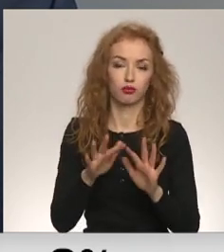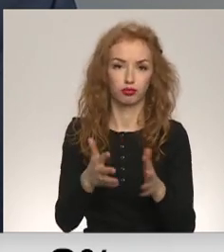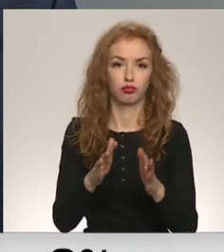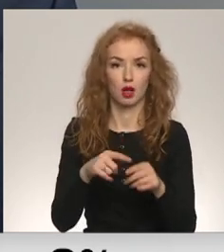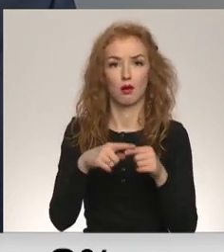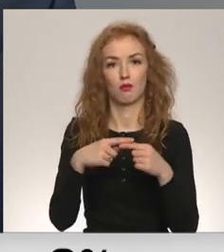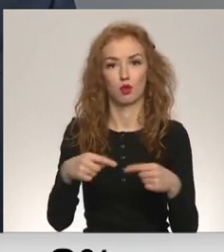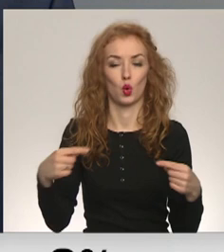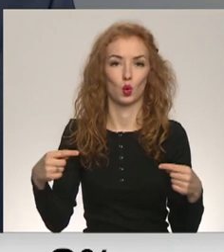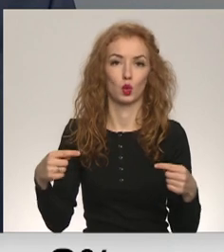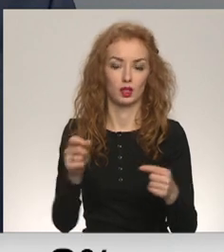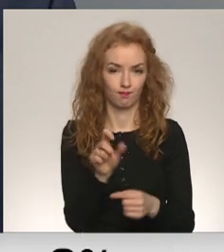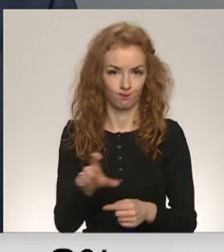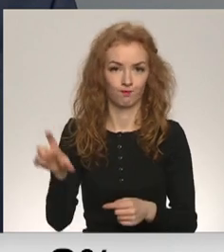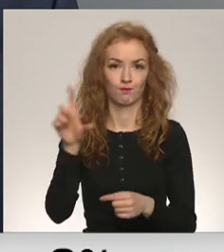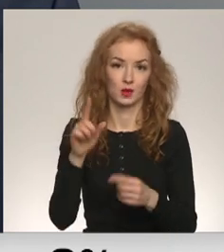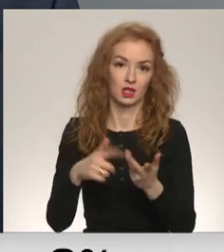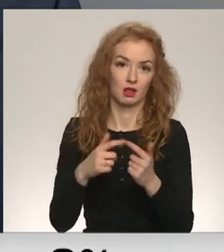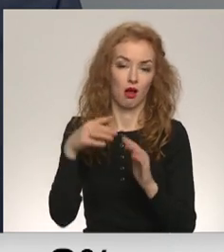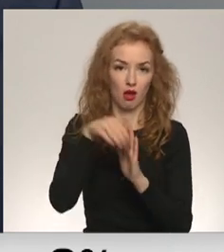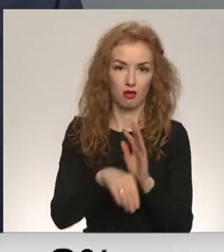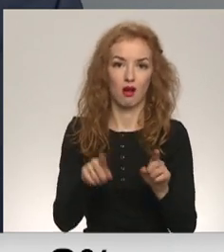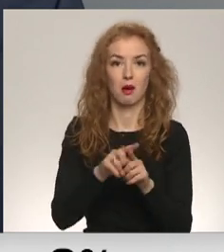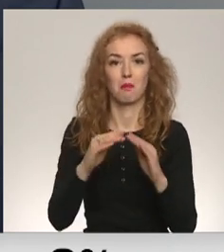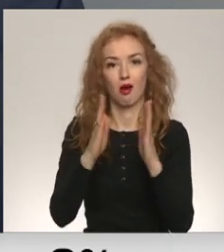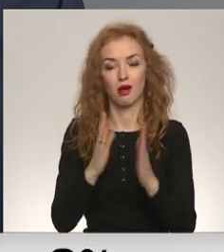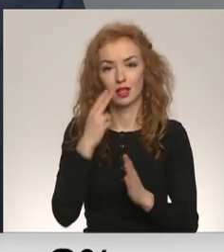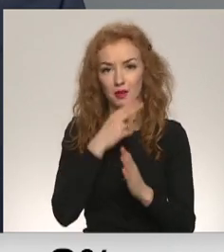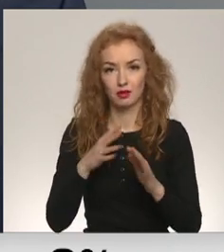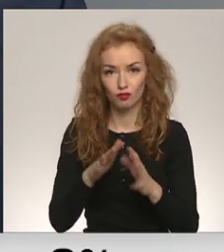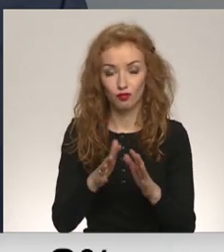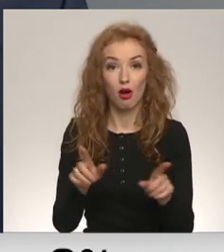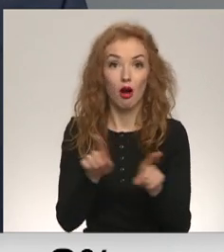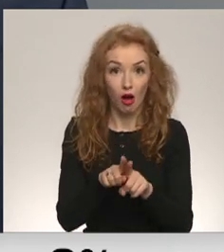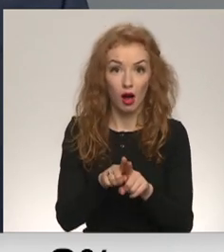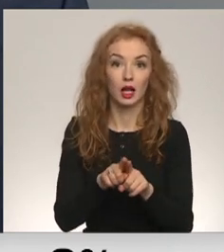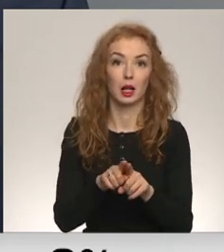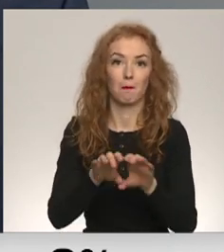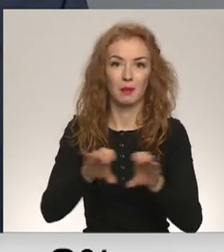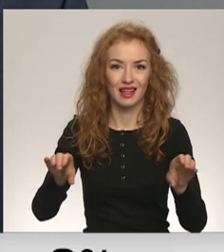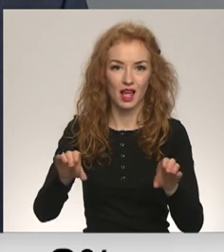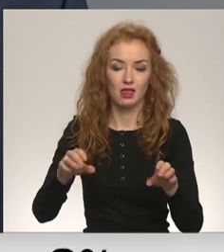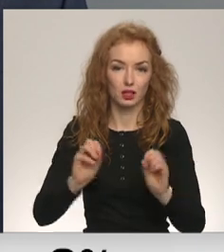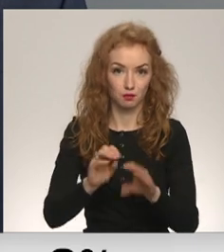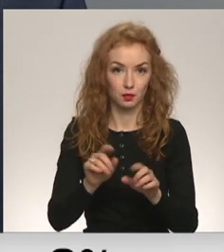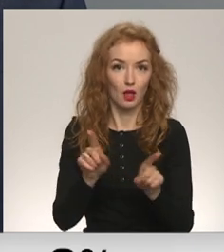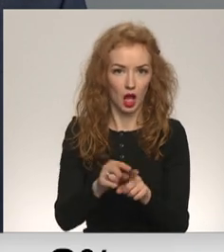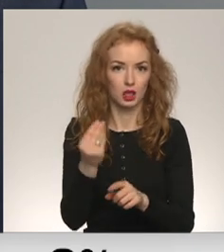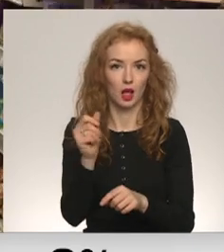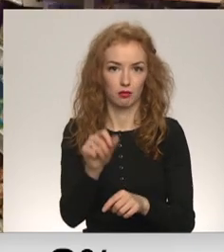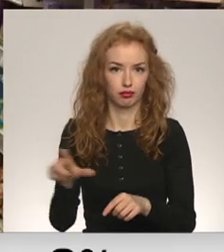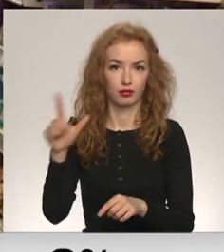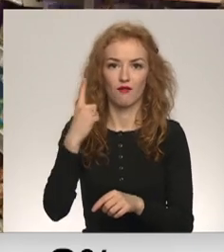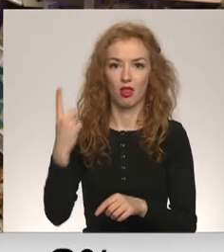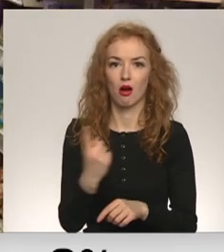energoprodukti, energoresursi, tā skaitā, ko mēs izmantojam mājasainietes kapkur, tās pašas skaidu briketes. Arī tā mēs esam novērojuši cenu pieaugumu gadu